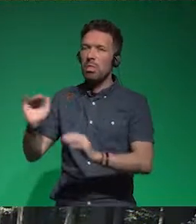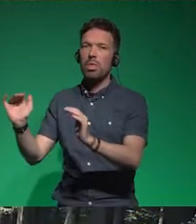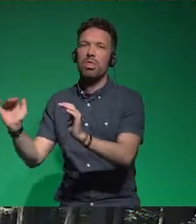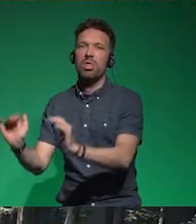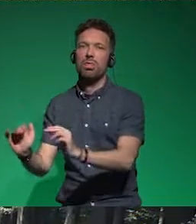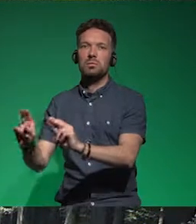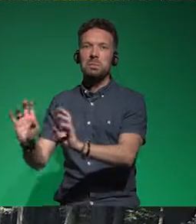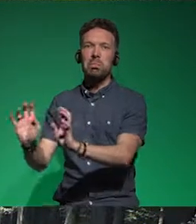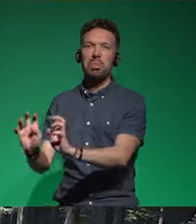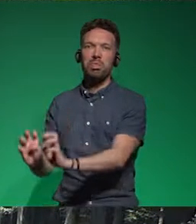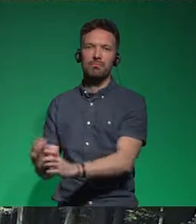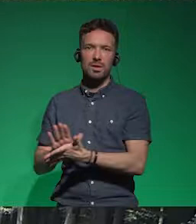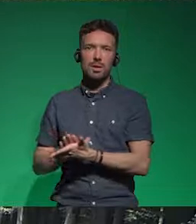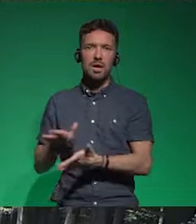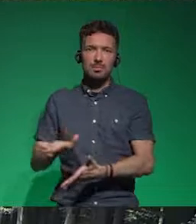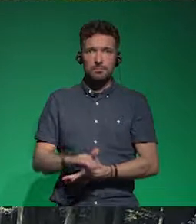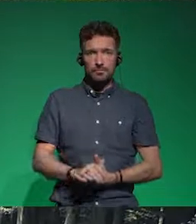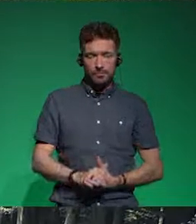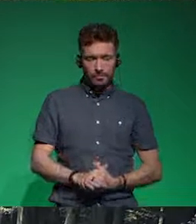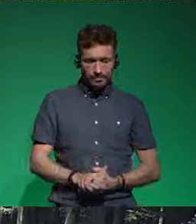Und schließlich ist auch eine